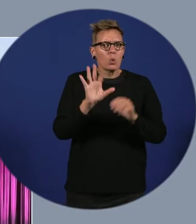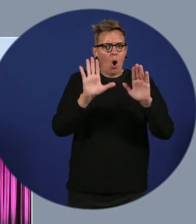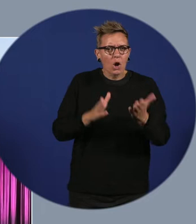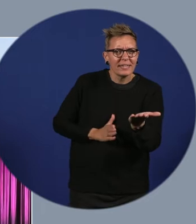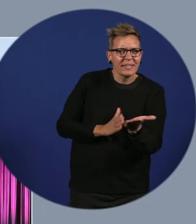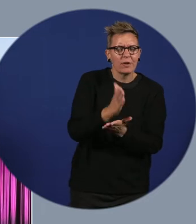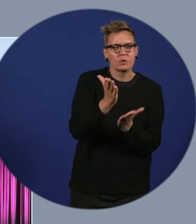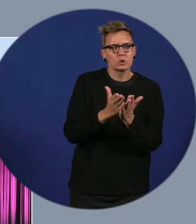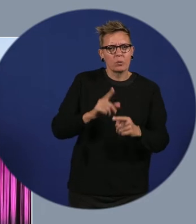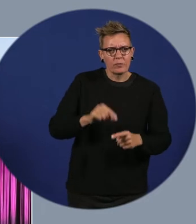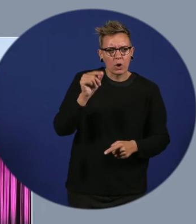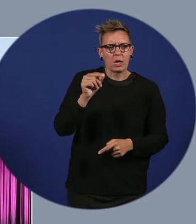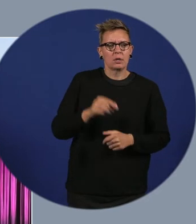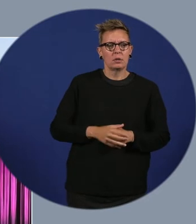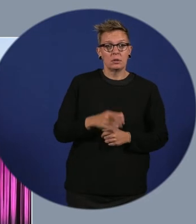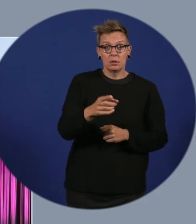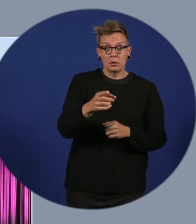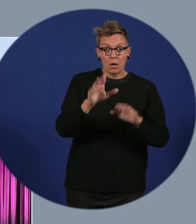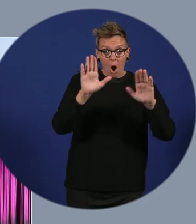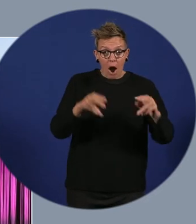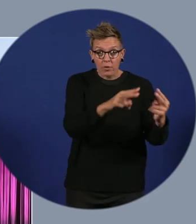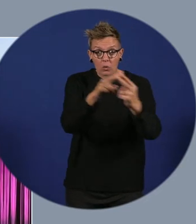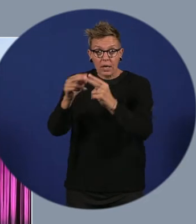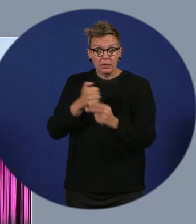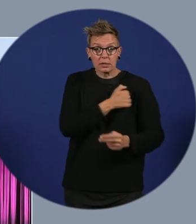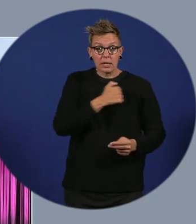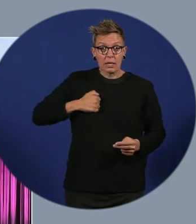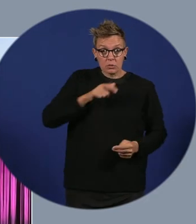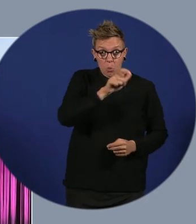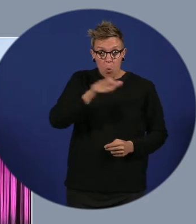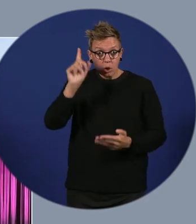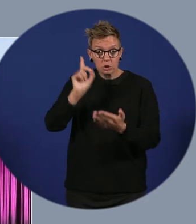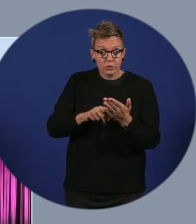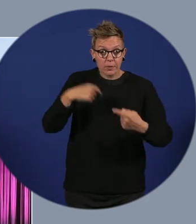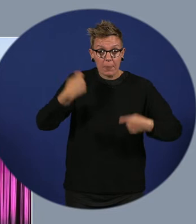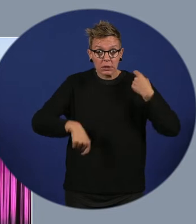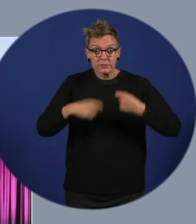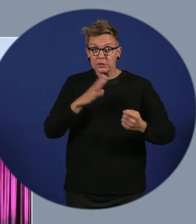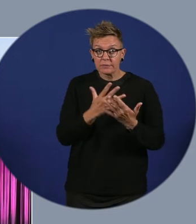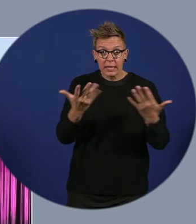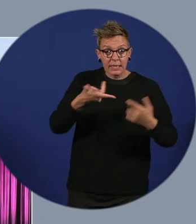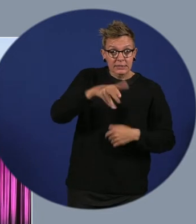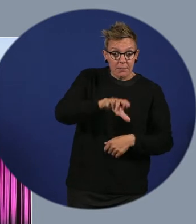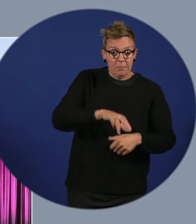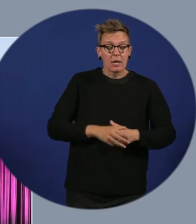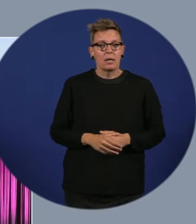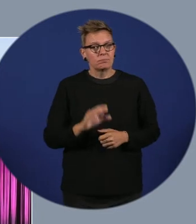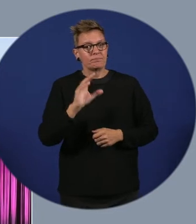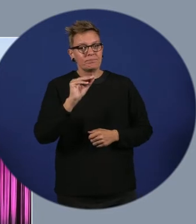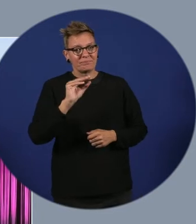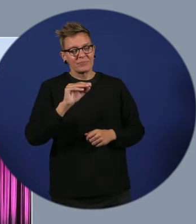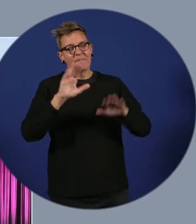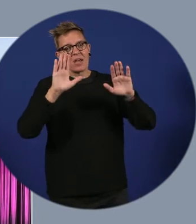ni, du berättade användare av rektorer och annat. Finns det några mer exempel där? Eller du? Ja, precis. Men vi har egentligen kört en mix